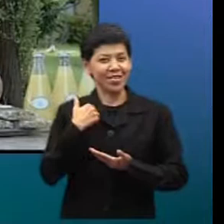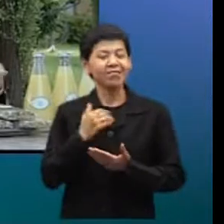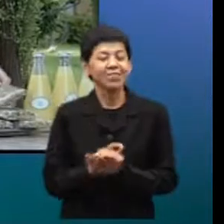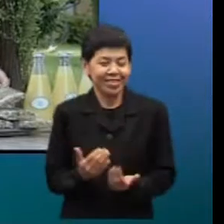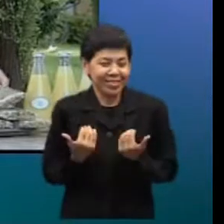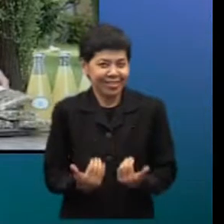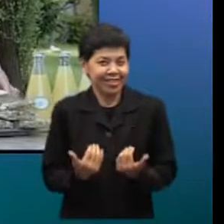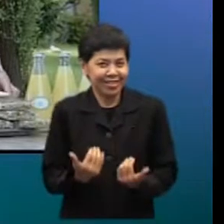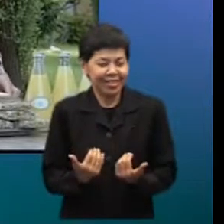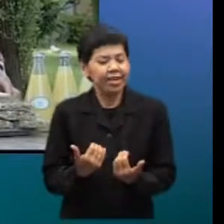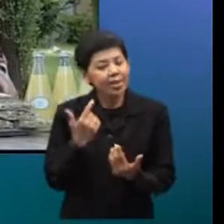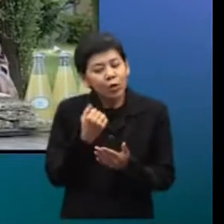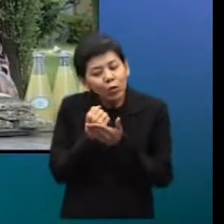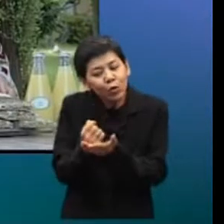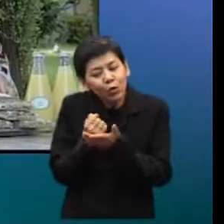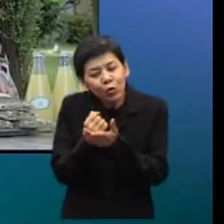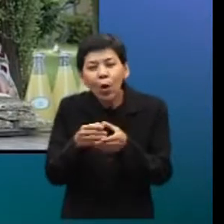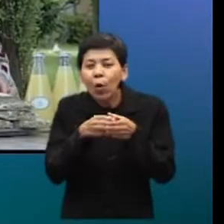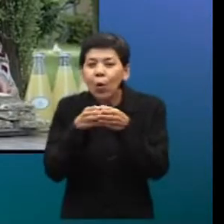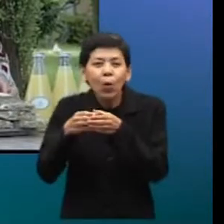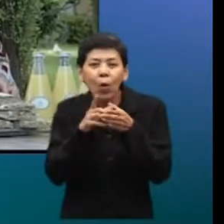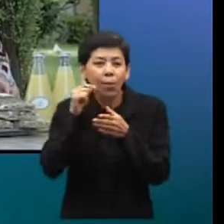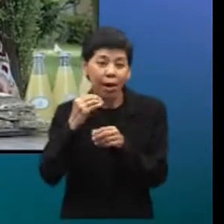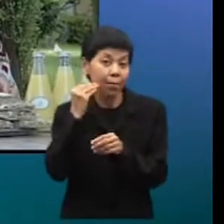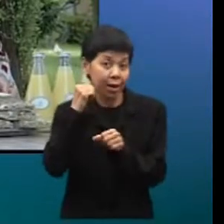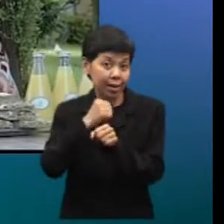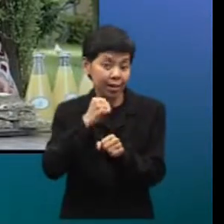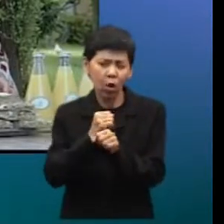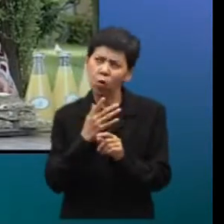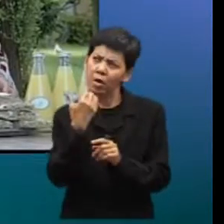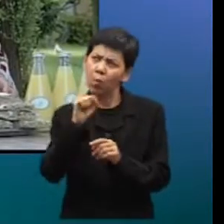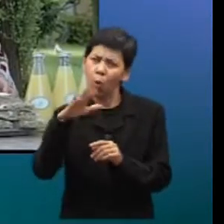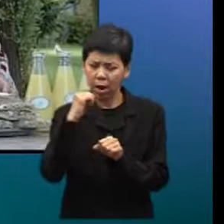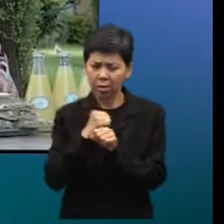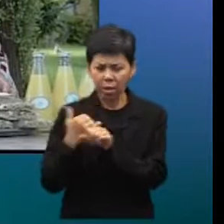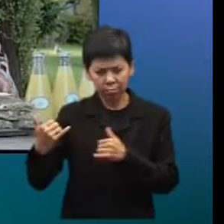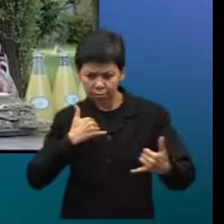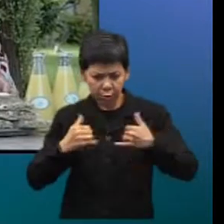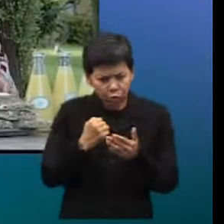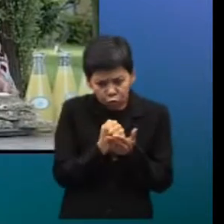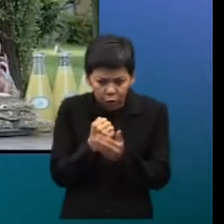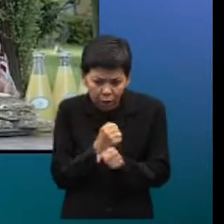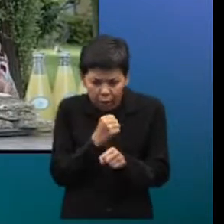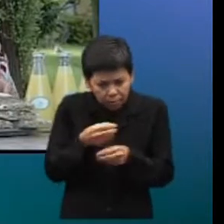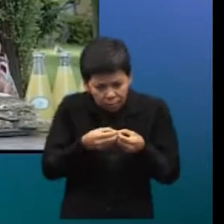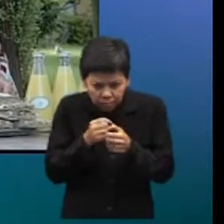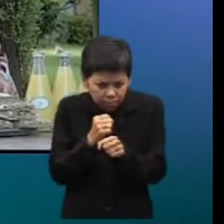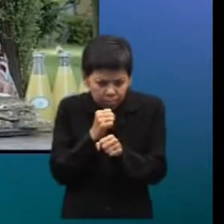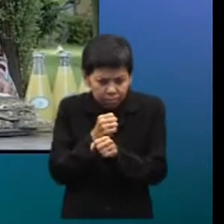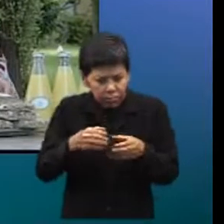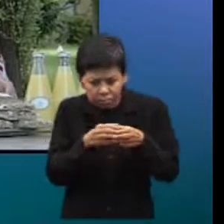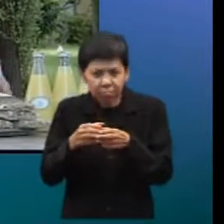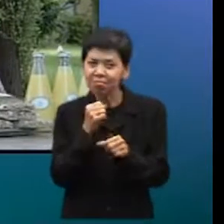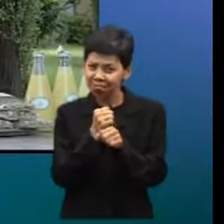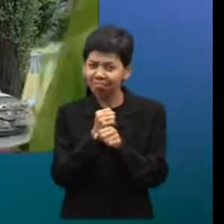ตอนนี้ก็ได้ช่วยกลุ่มแม่บ้านเกษตรกรหลายสิบท่านค่ะที่มาช่วยในการทำขนมแปรรูปทั้งหมดค่ะ